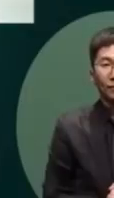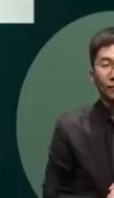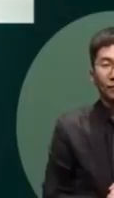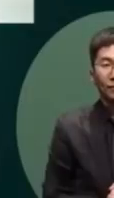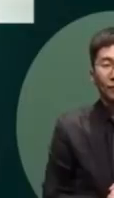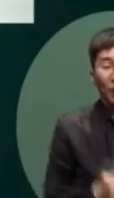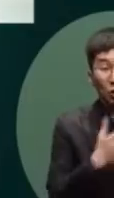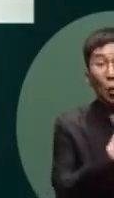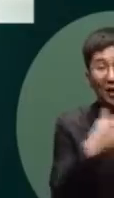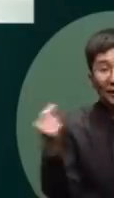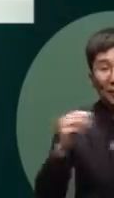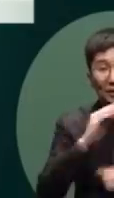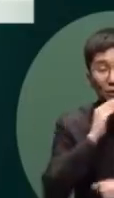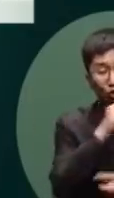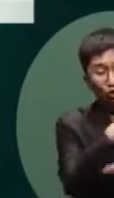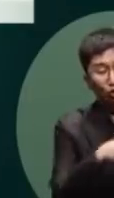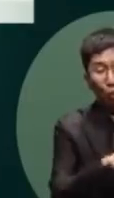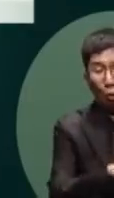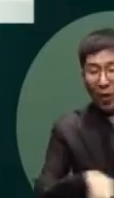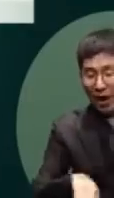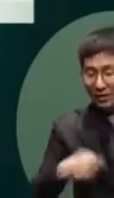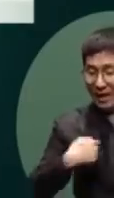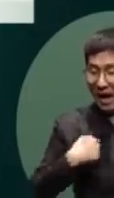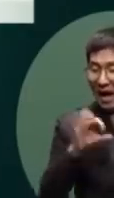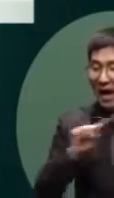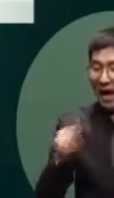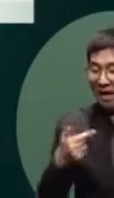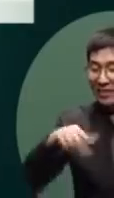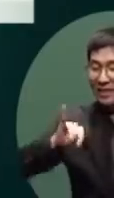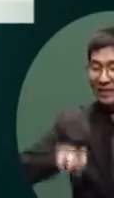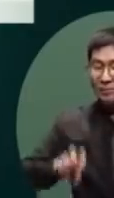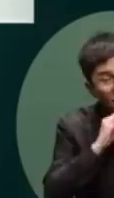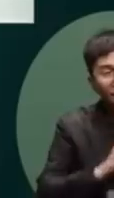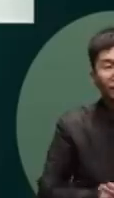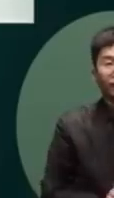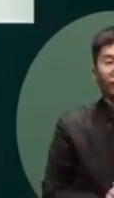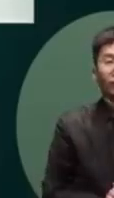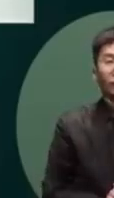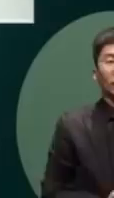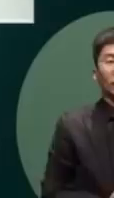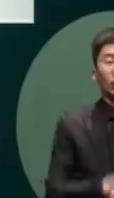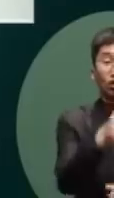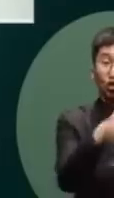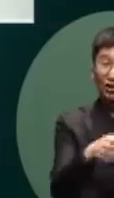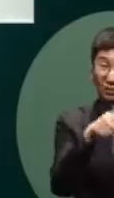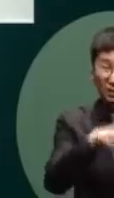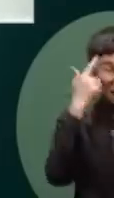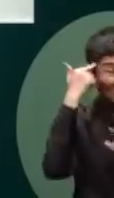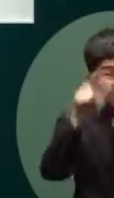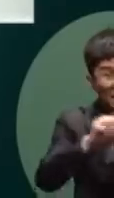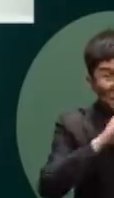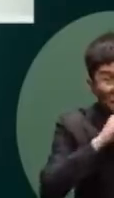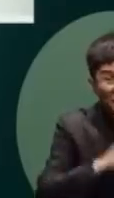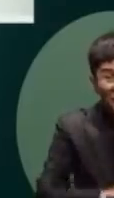아까 일치된 것처럼 윤 후보님만 빼고 정치 교체해야 된다. 이제 국민 윤 후보님은 좀 어려우시겠죠.